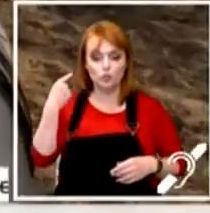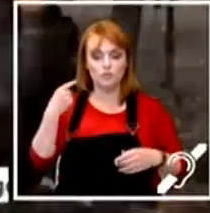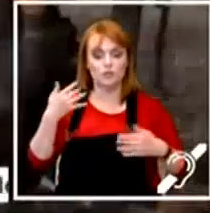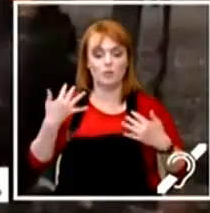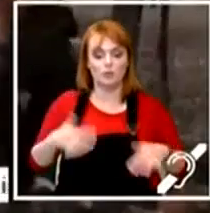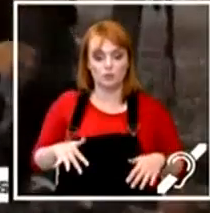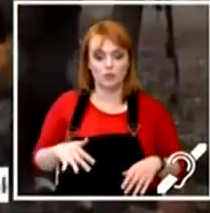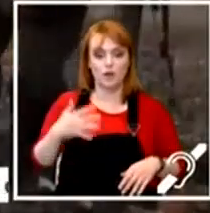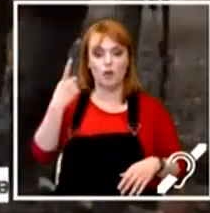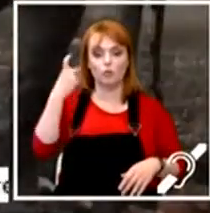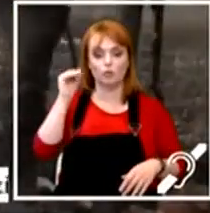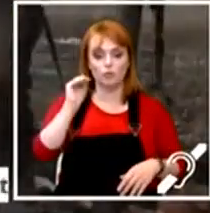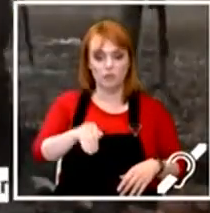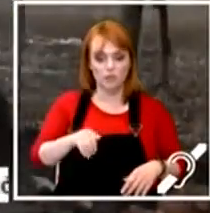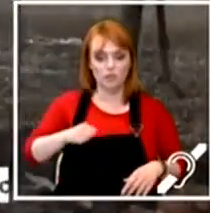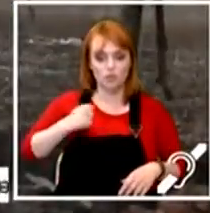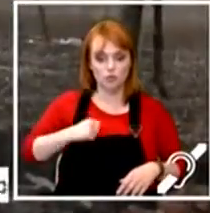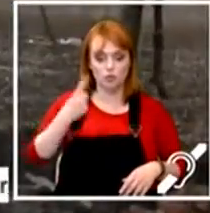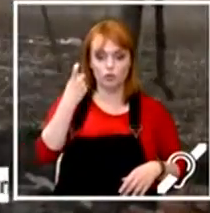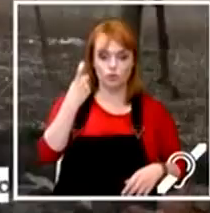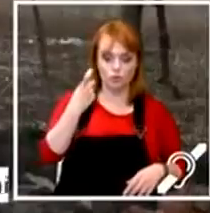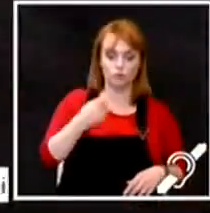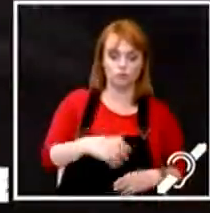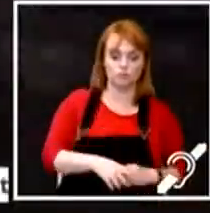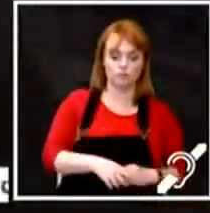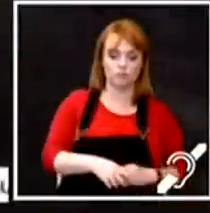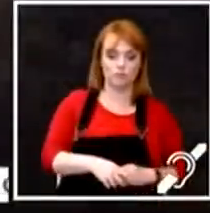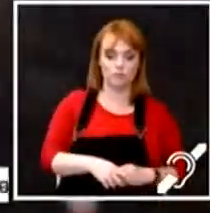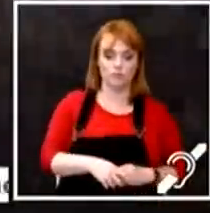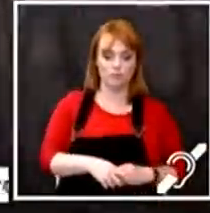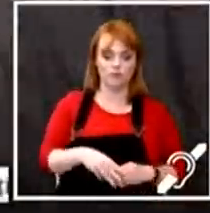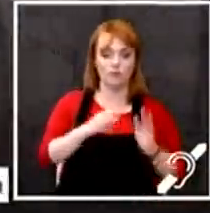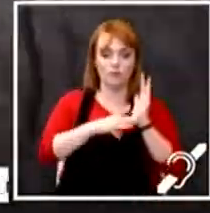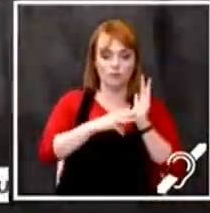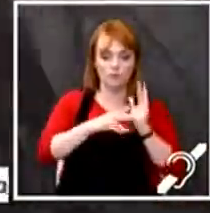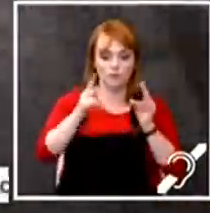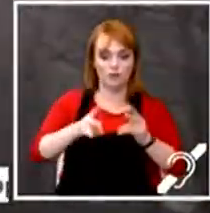aproximativ 100.000 de soldați, 20.000 dintre ei ar fi murit și 80.000 ar fi fost răniți.